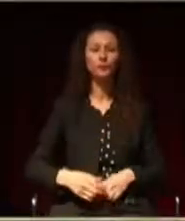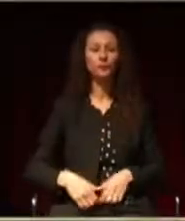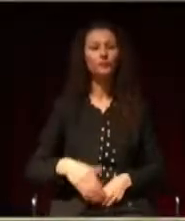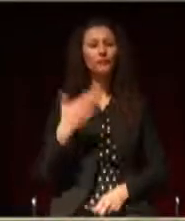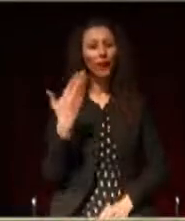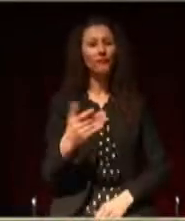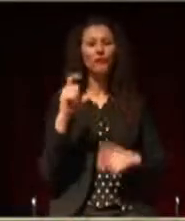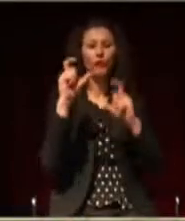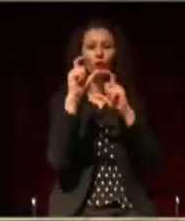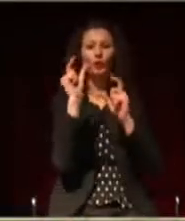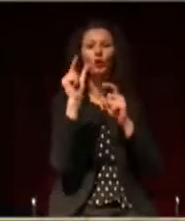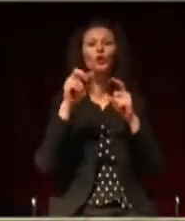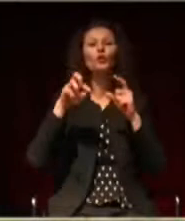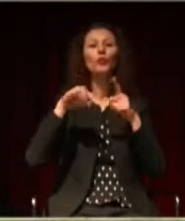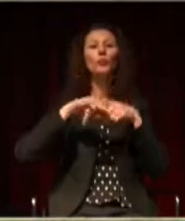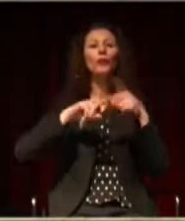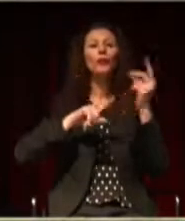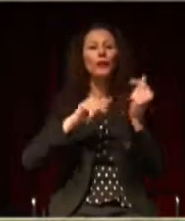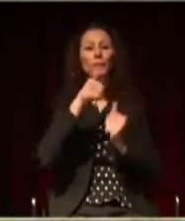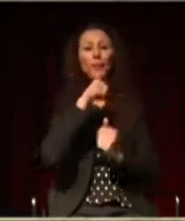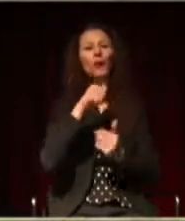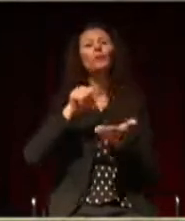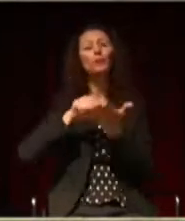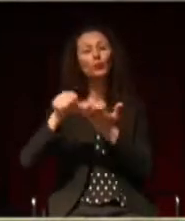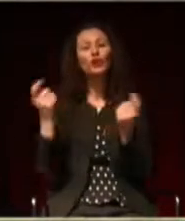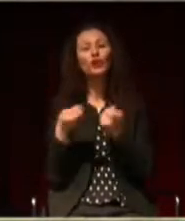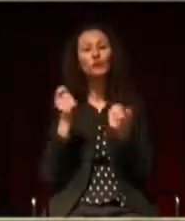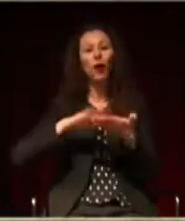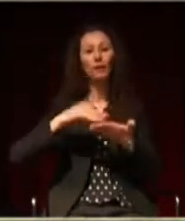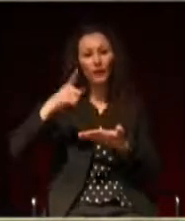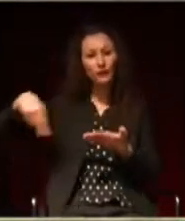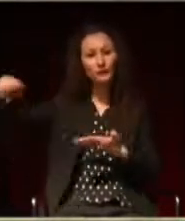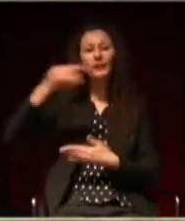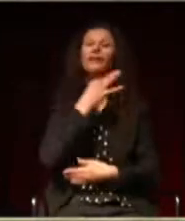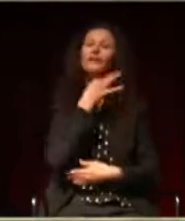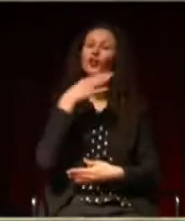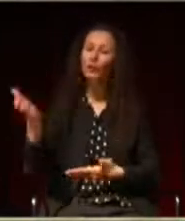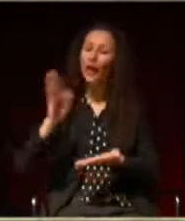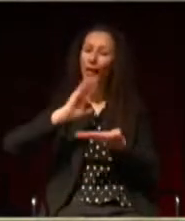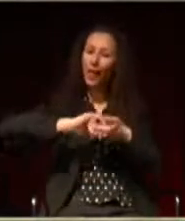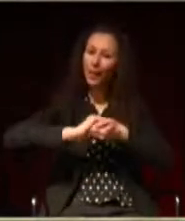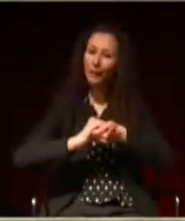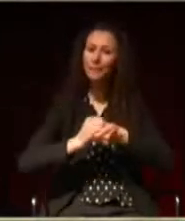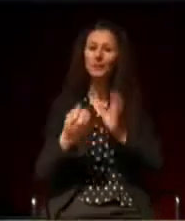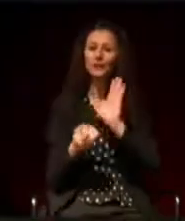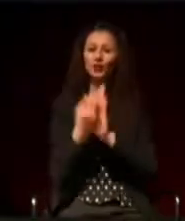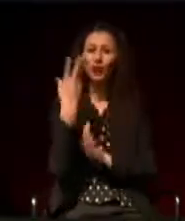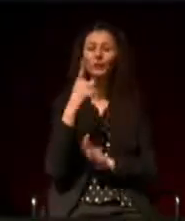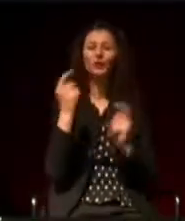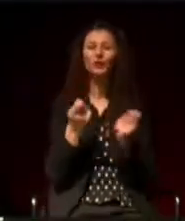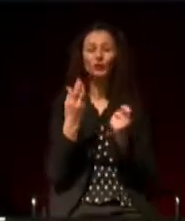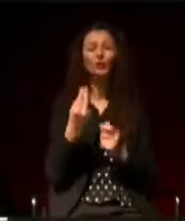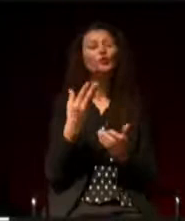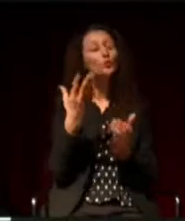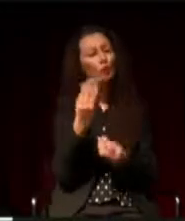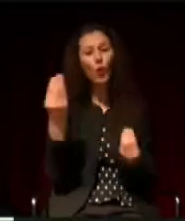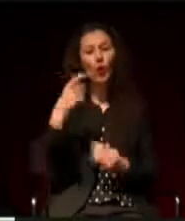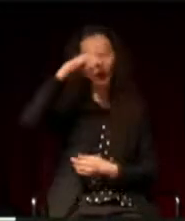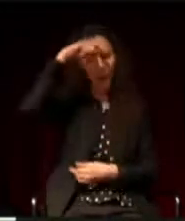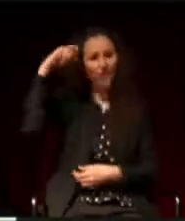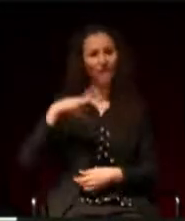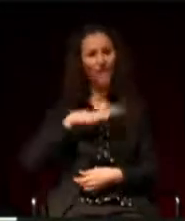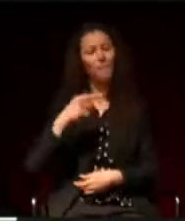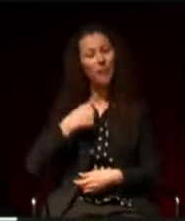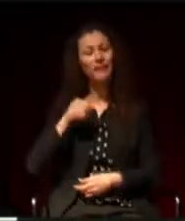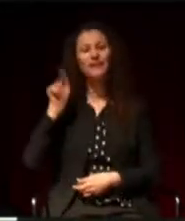Evet, Supi Bey, biz de bütün çalışma arkadaşlarınıza teşekkür ediyoruz. El birliğiyle çıkan bir çalışma oldu. Herkesin çok emeği var.